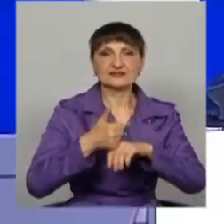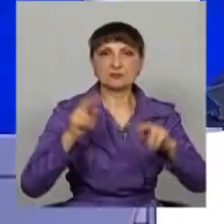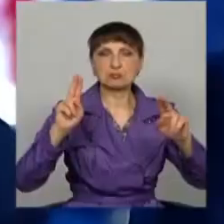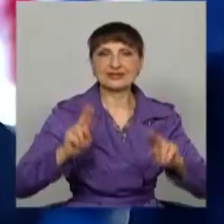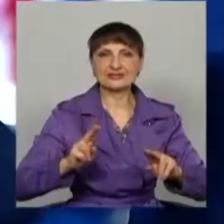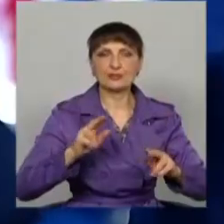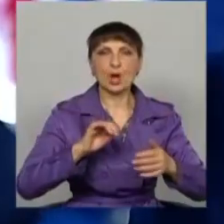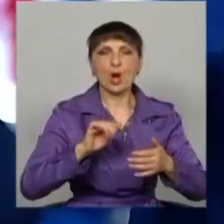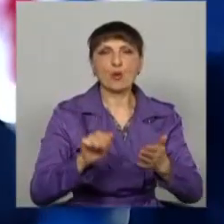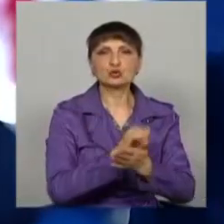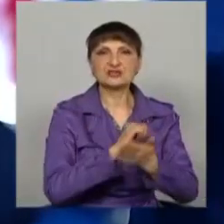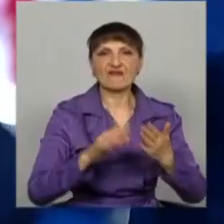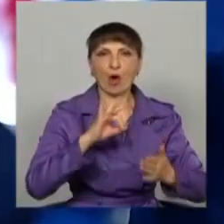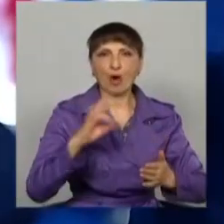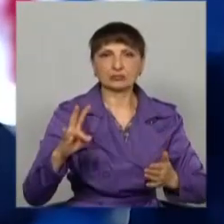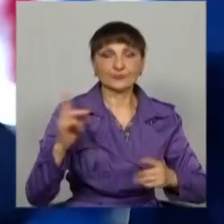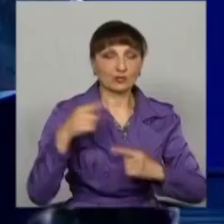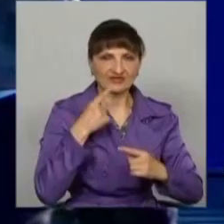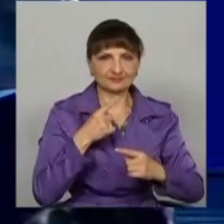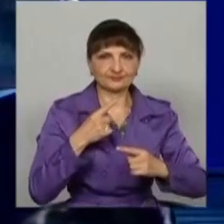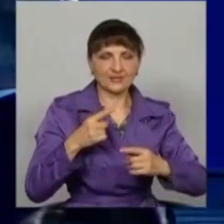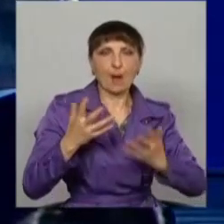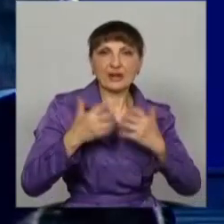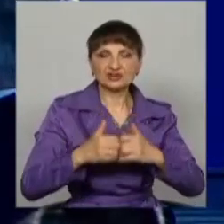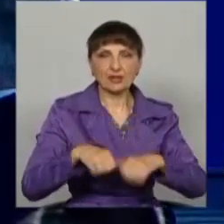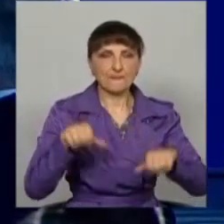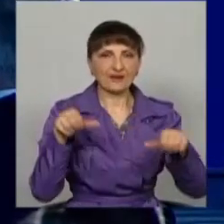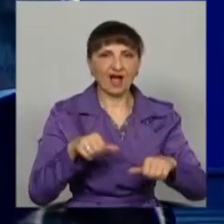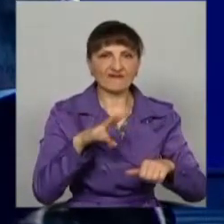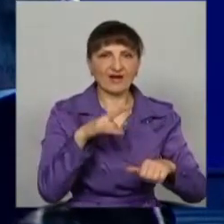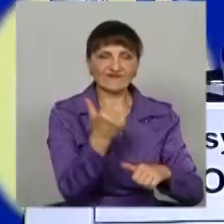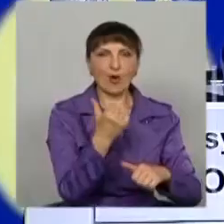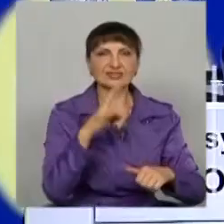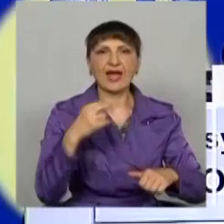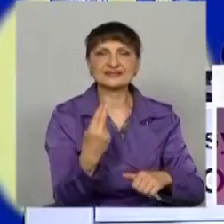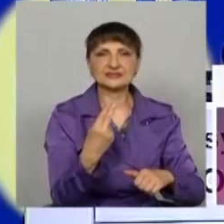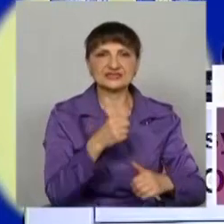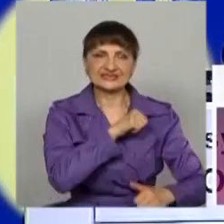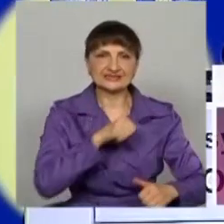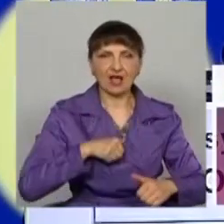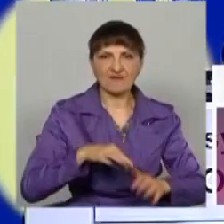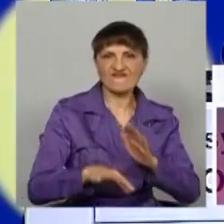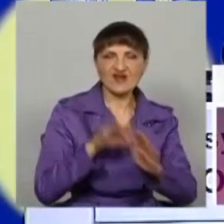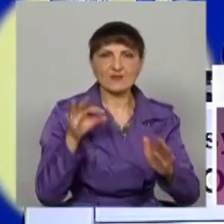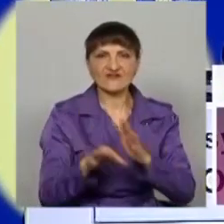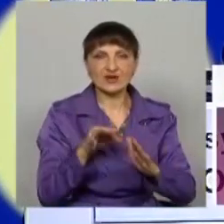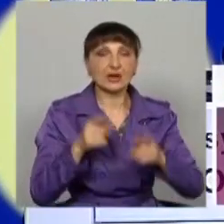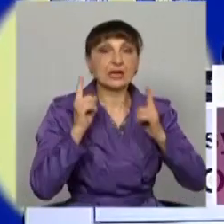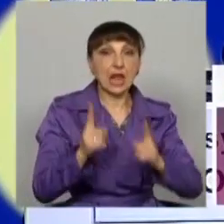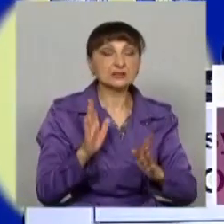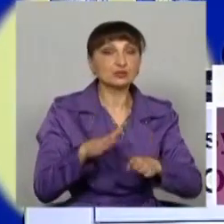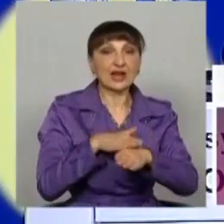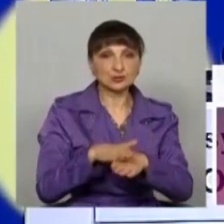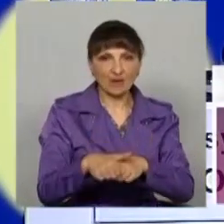устава ООН. Подсчитано, что если право нации на самоопределение в реальности будет